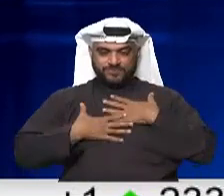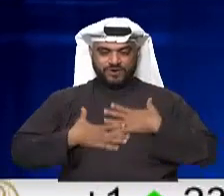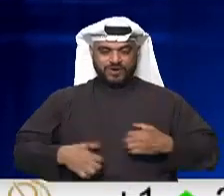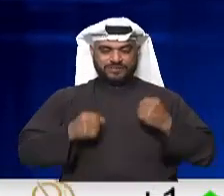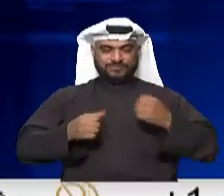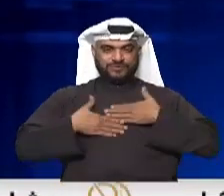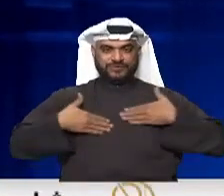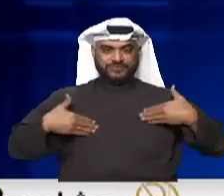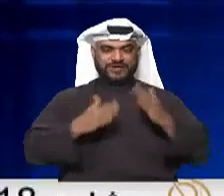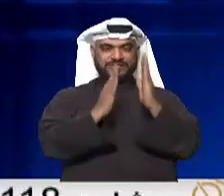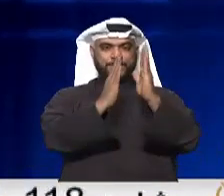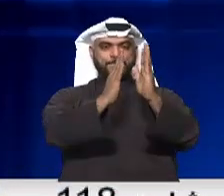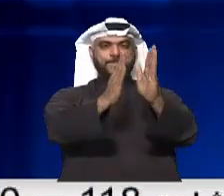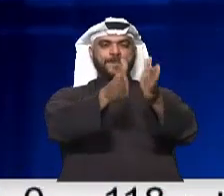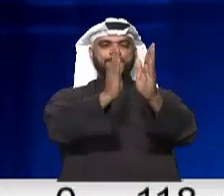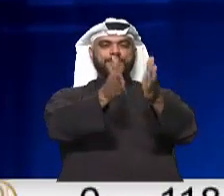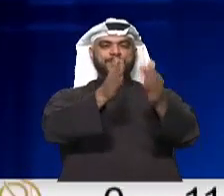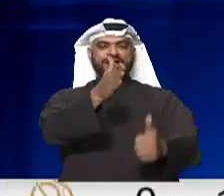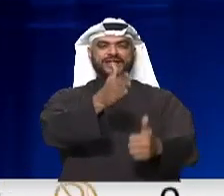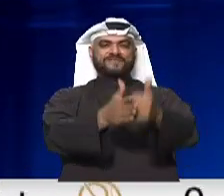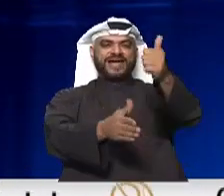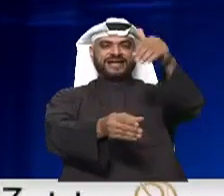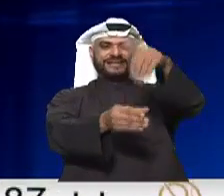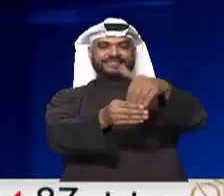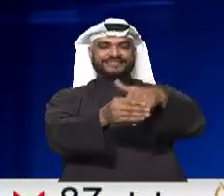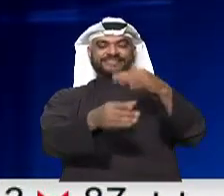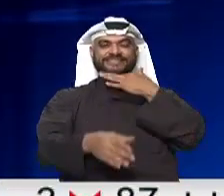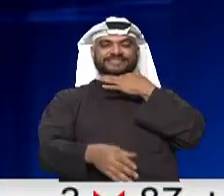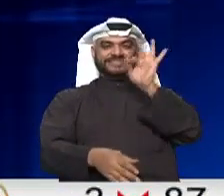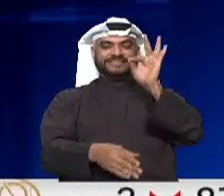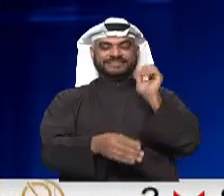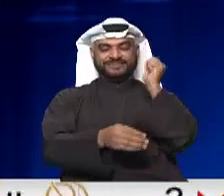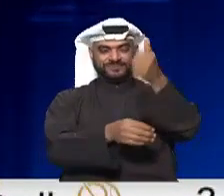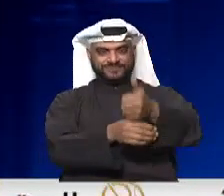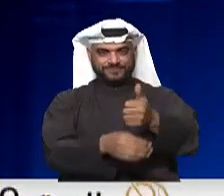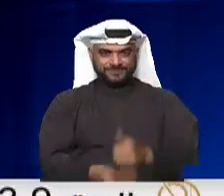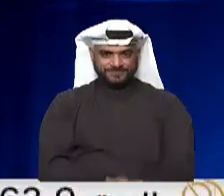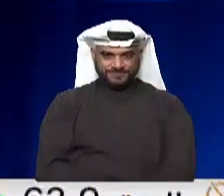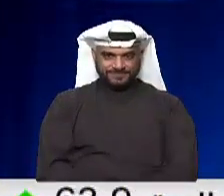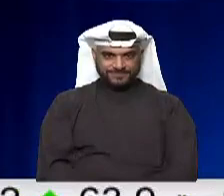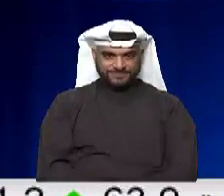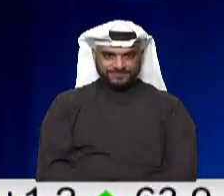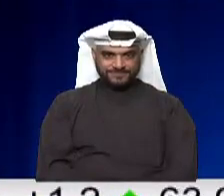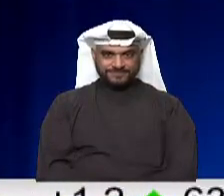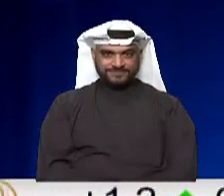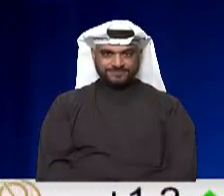سموه خالص تهانيه بمناسبة انتخابه رئيسا لجمهورية التشيك الصديقة.